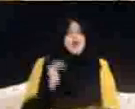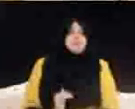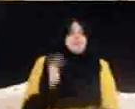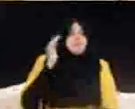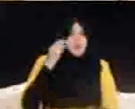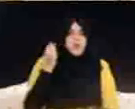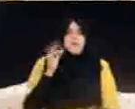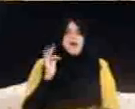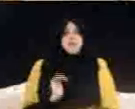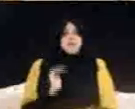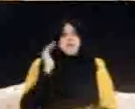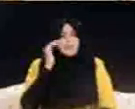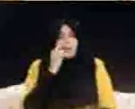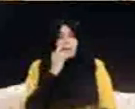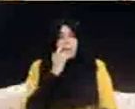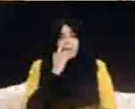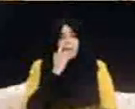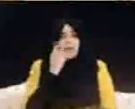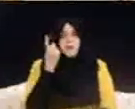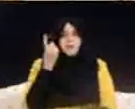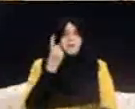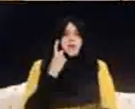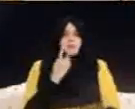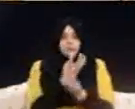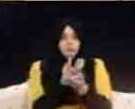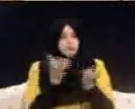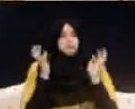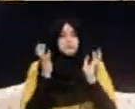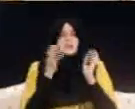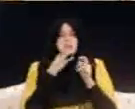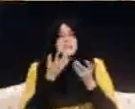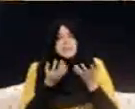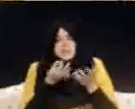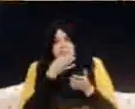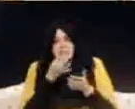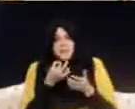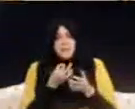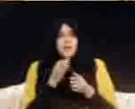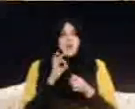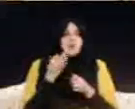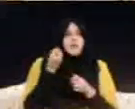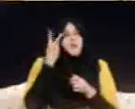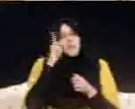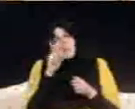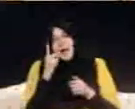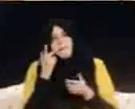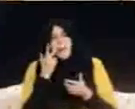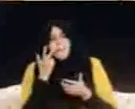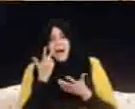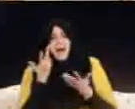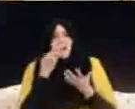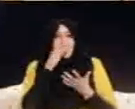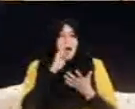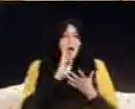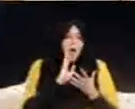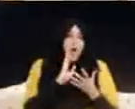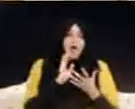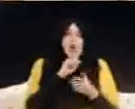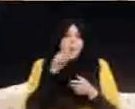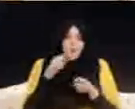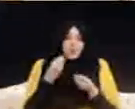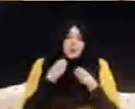الإخوة الكبيرة، يعني الأخت الكبيرة البنت الكبيرة، تقول لهم مليح ما ننساوش الوالدين اللي خلونا